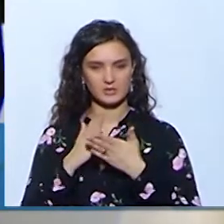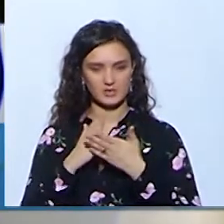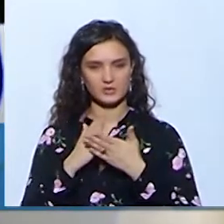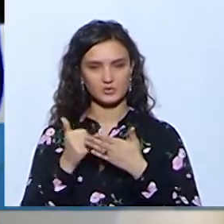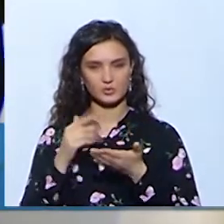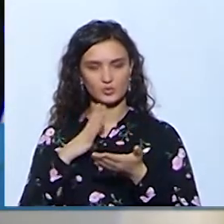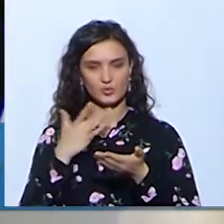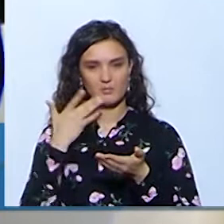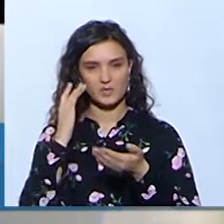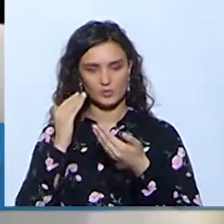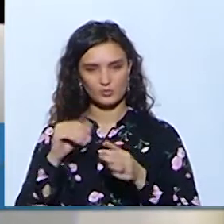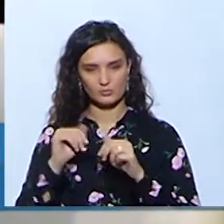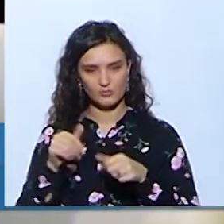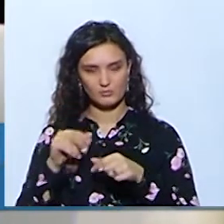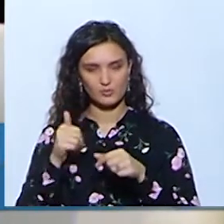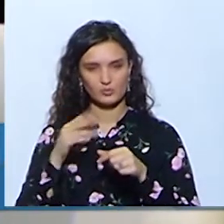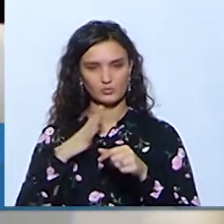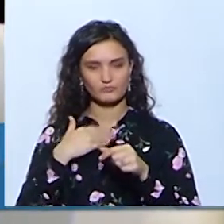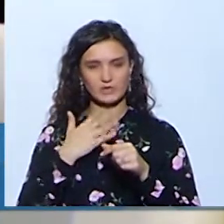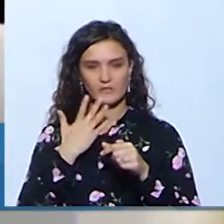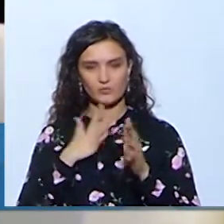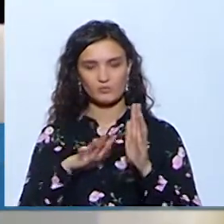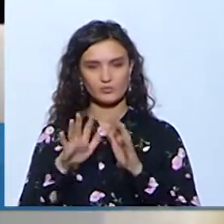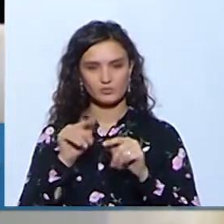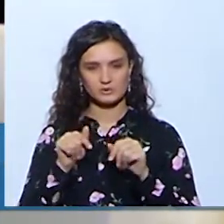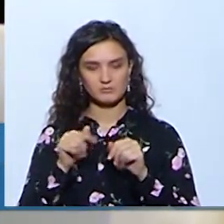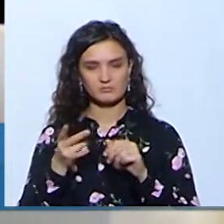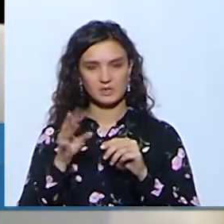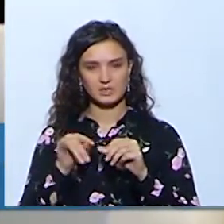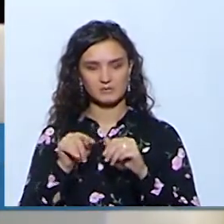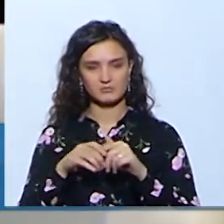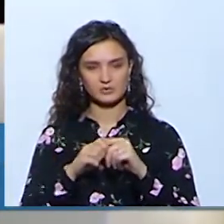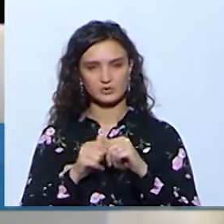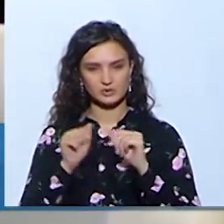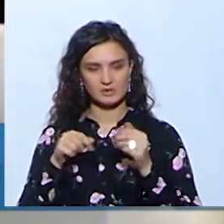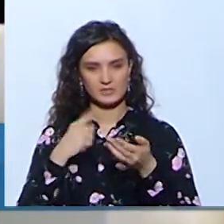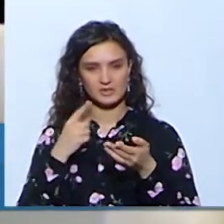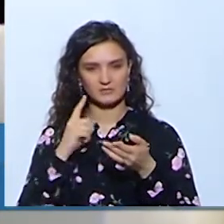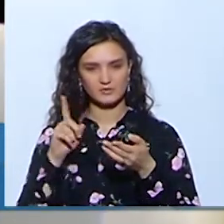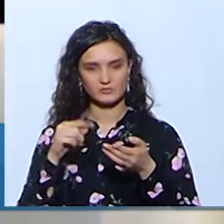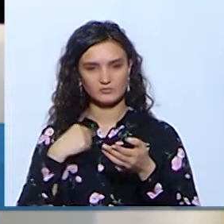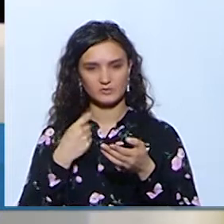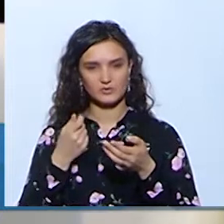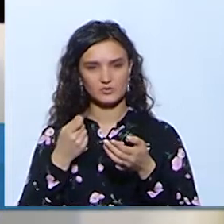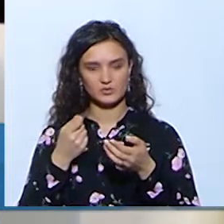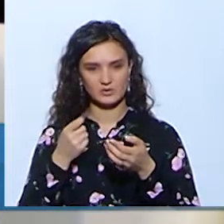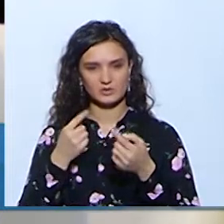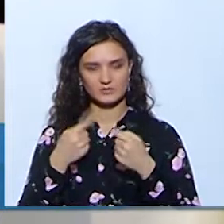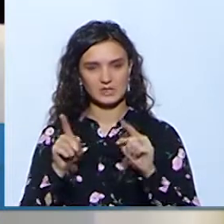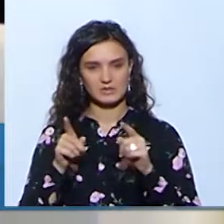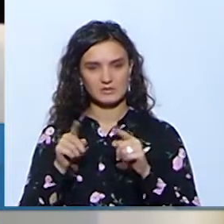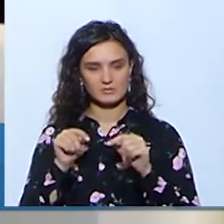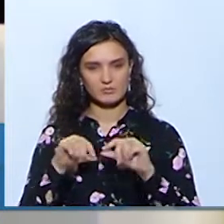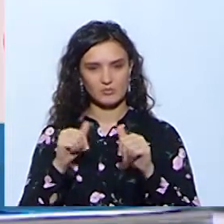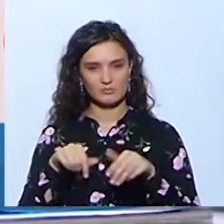იყო ჩრდილო ამერიკული მიდგომა, როგორი იყო აღმოსავლეთ ჩვენი ევროპული მიდგომა, მაგრამ შეიძლება ითქვას, რომ ჩვენთან ცოტა უფრო აგრესიული მიდგომა იყო